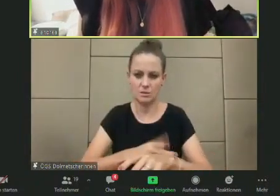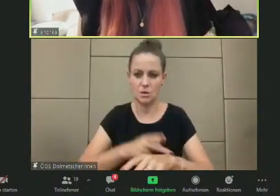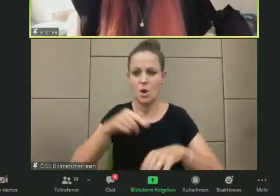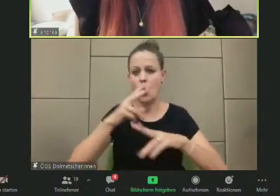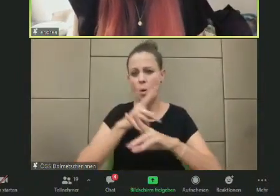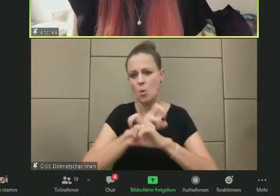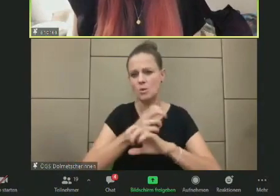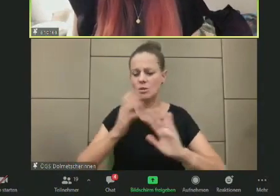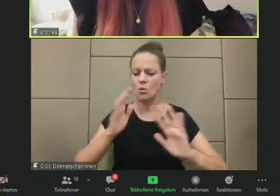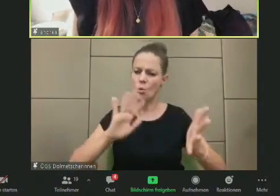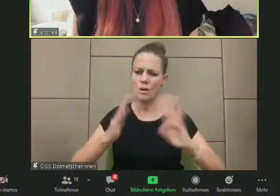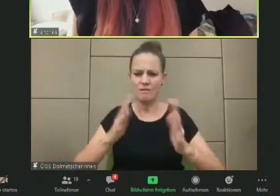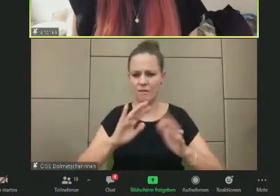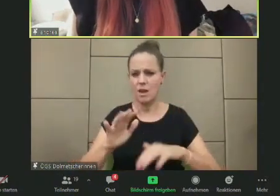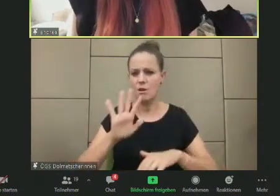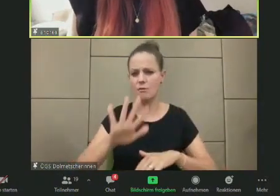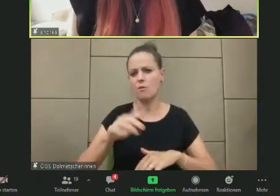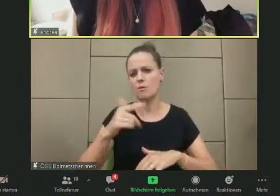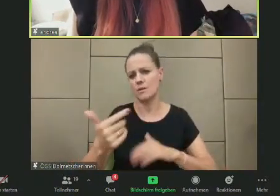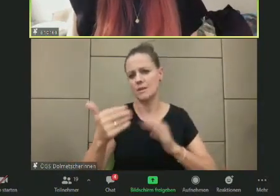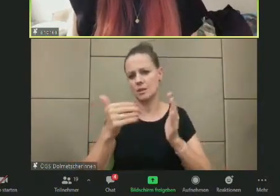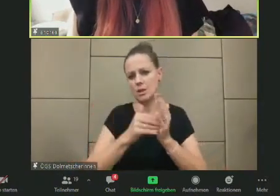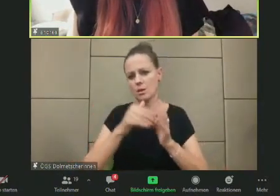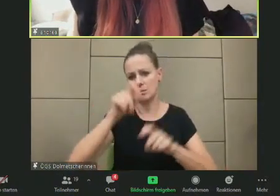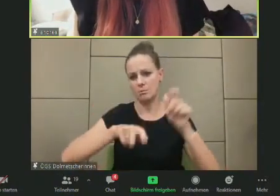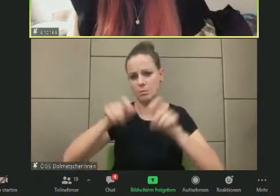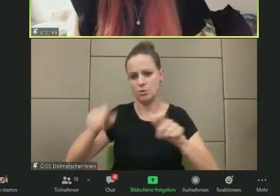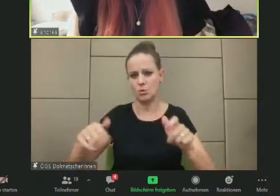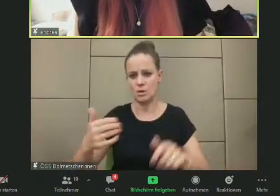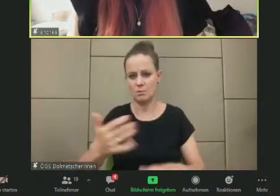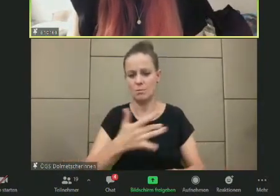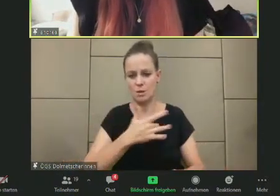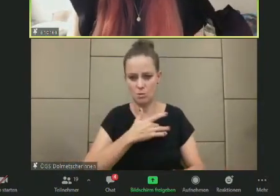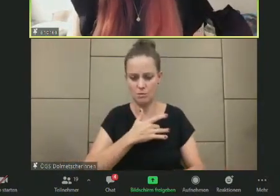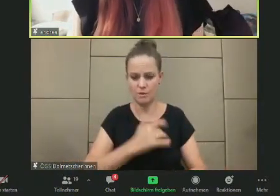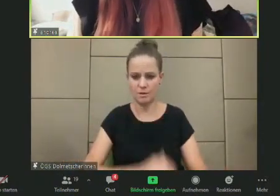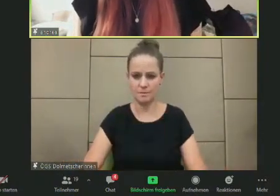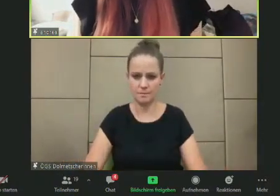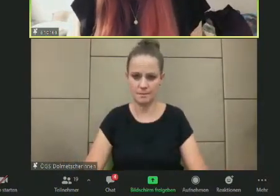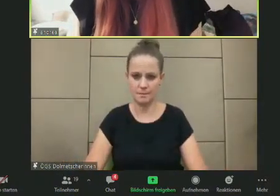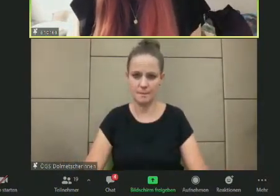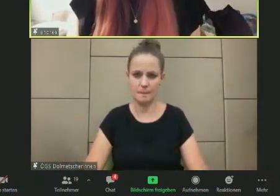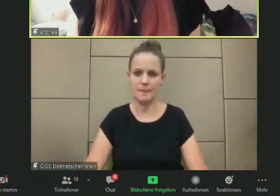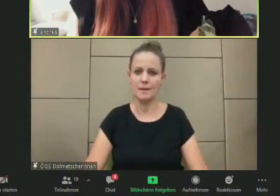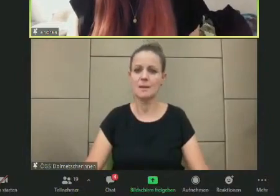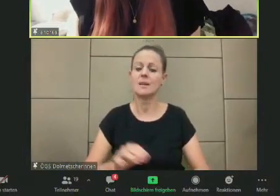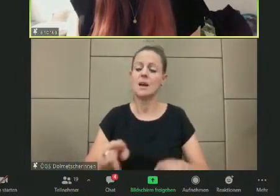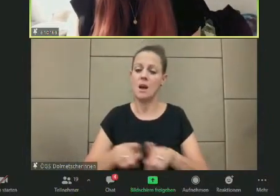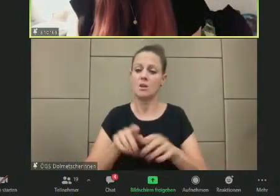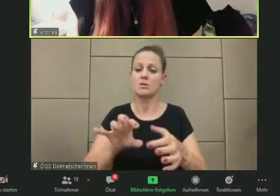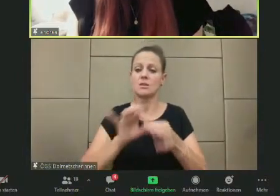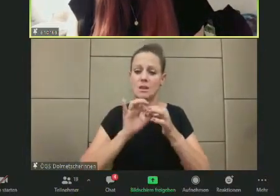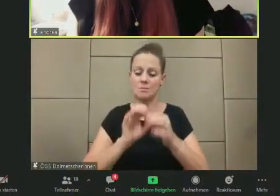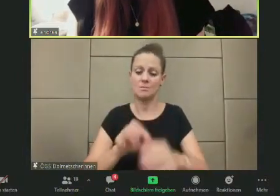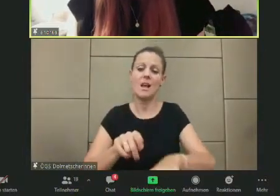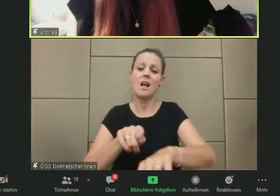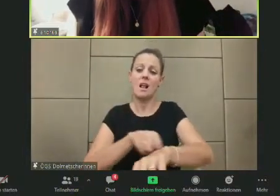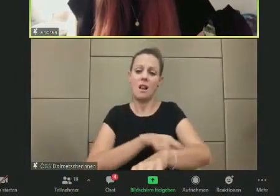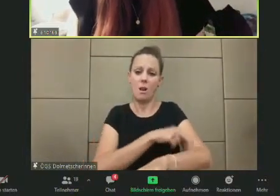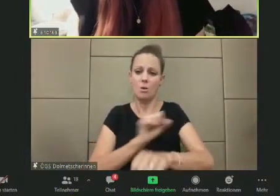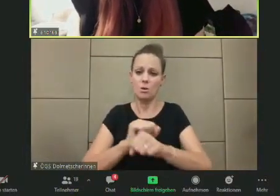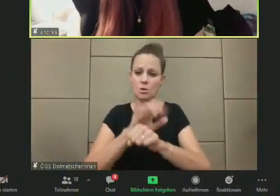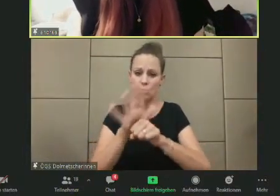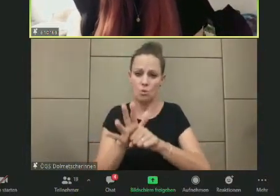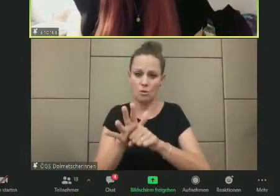Schätzungen zufolge circa 25.000 Menschen davon betroffen, mindestens durch Long-Covid, was ja auch eine postvirale Erkrankung ist,